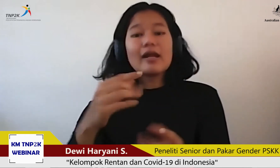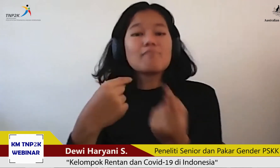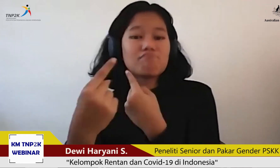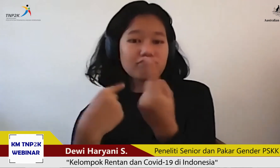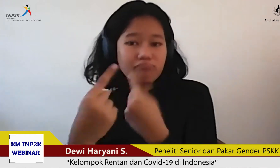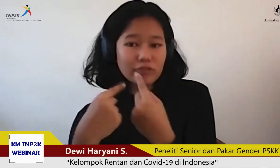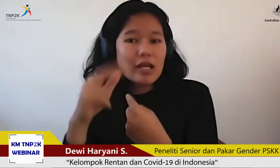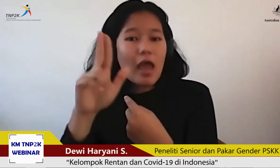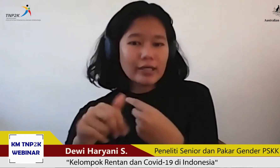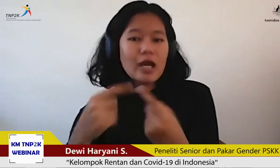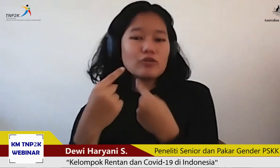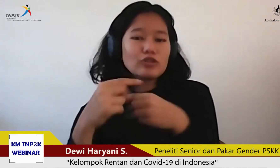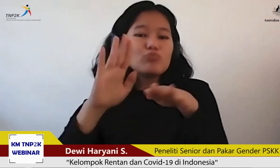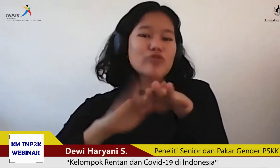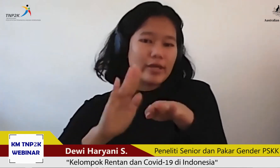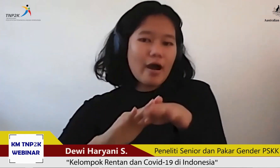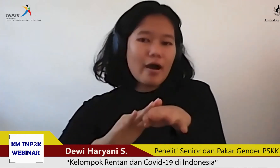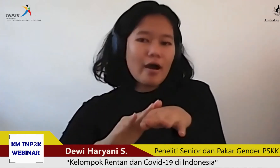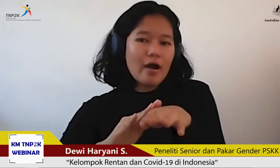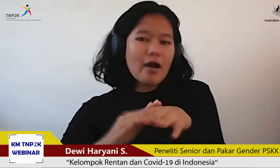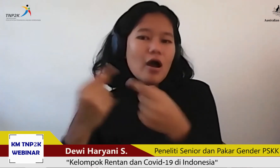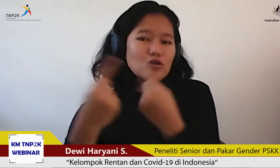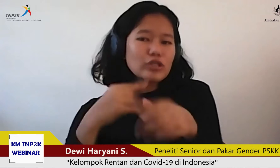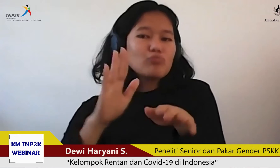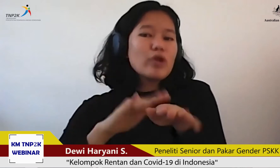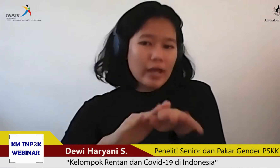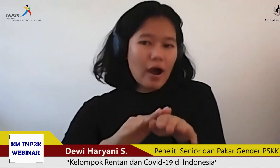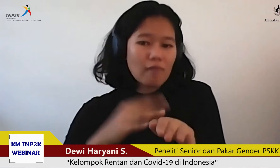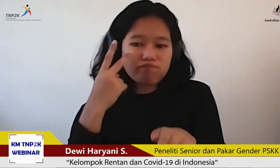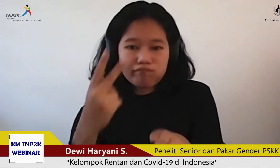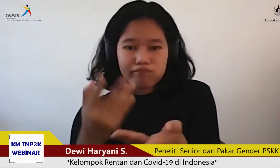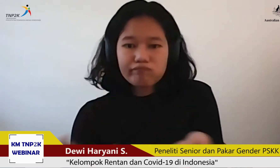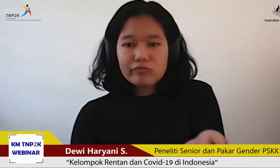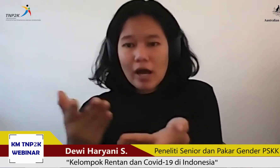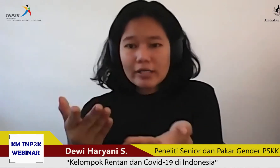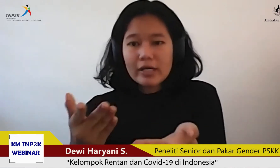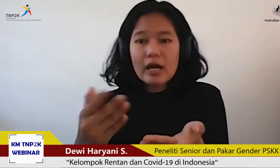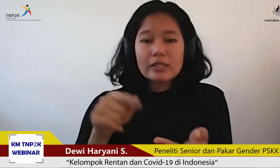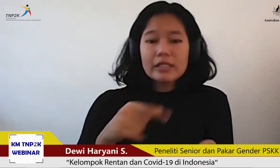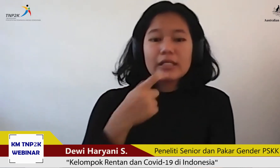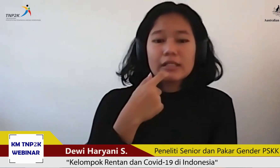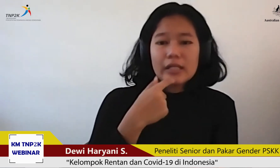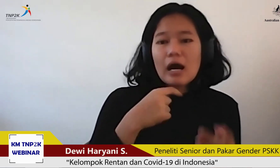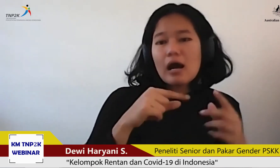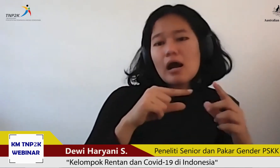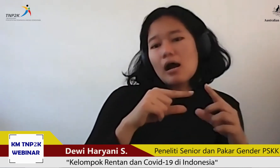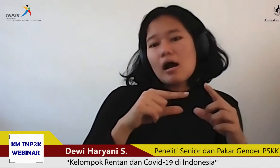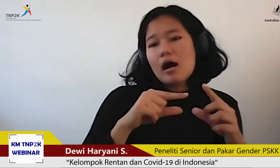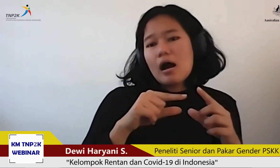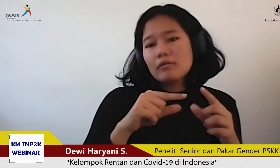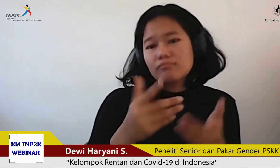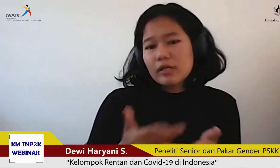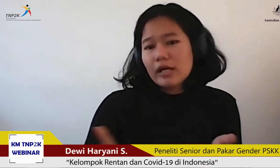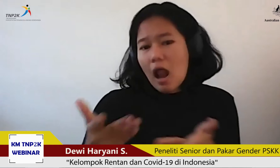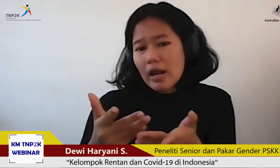diskusi kultural yang tadi saya istilahkan diskusi kultural yang terjadi tidak saja di kalangan akademisi tapi juga di kalangan